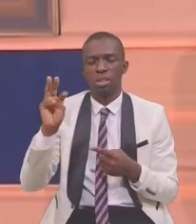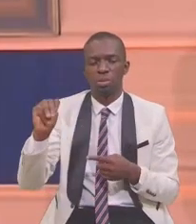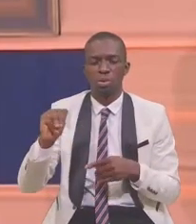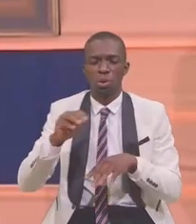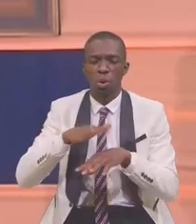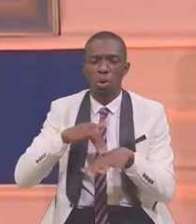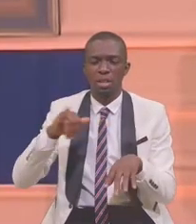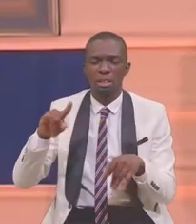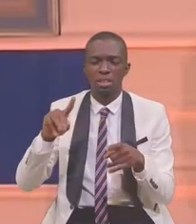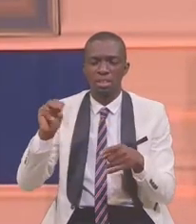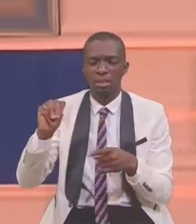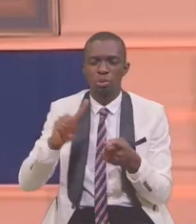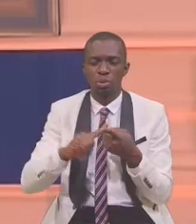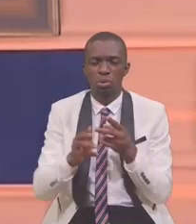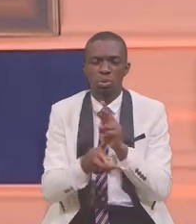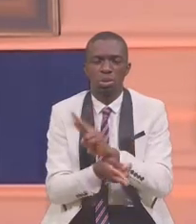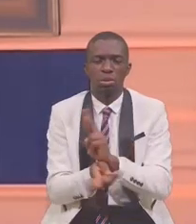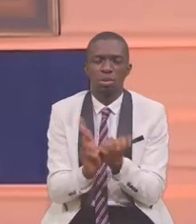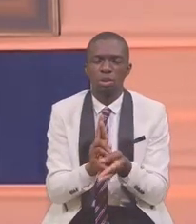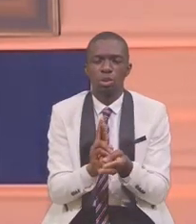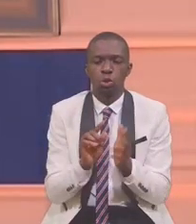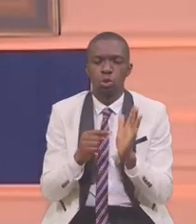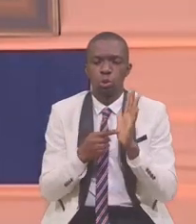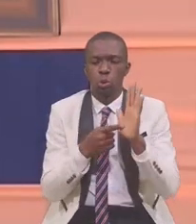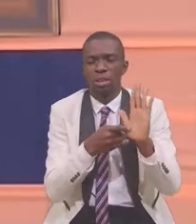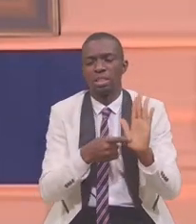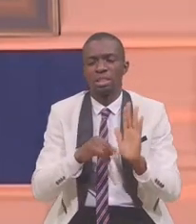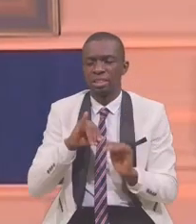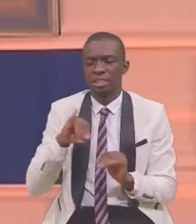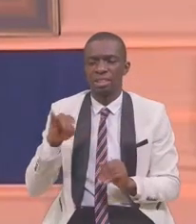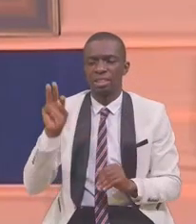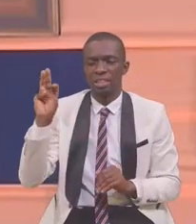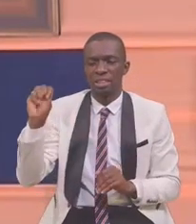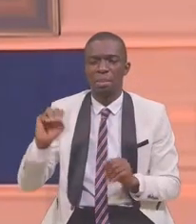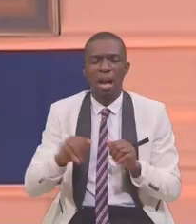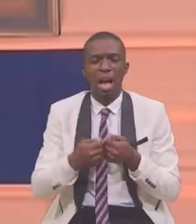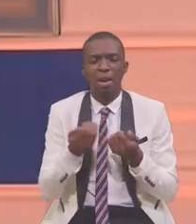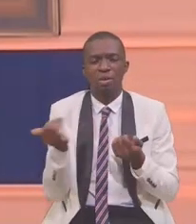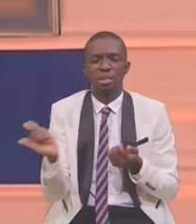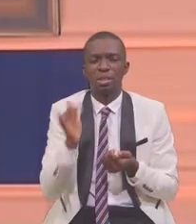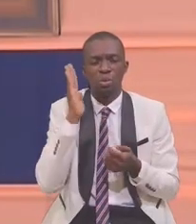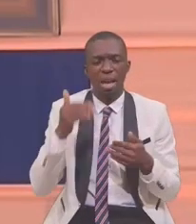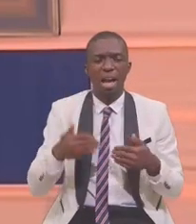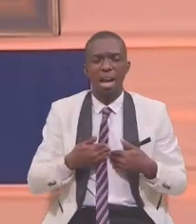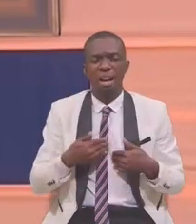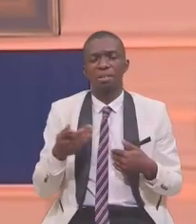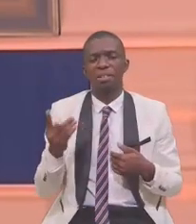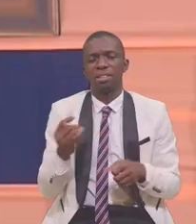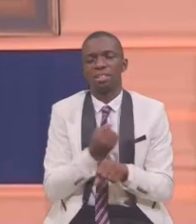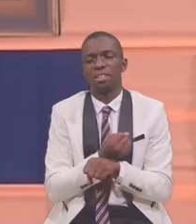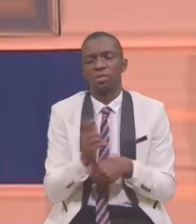montrer comment ils auront le salut du Seigneur. Pourquoi? Parce que